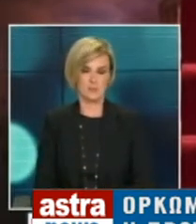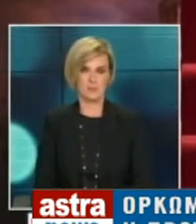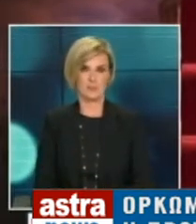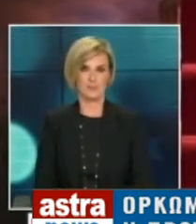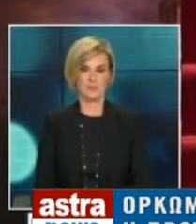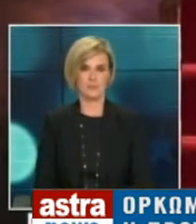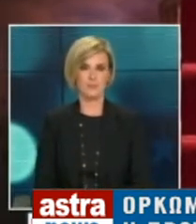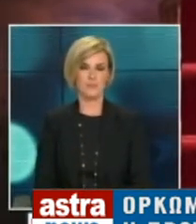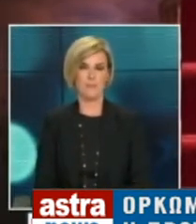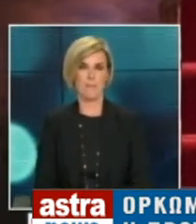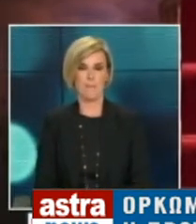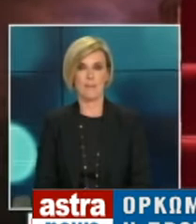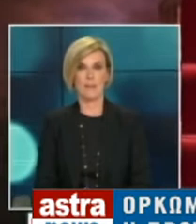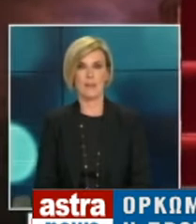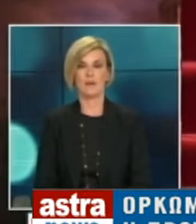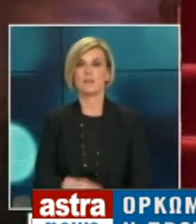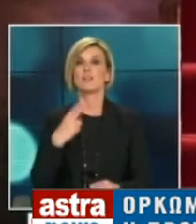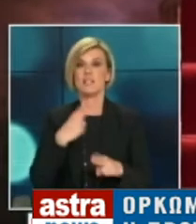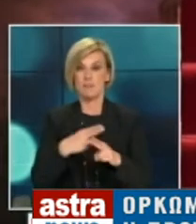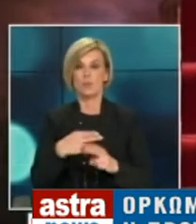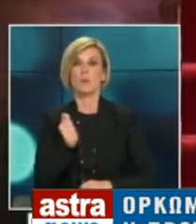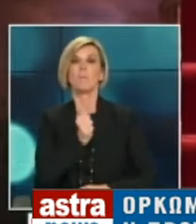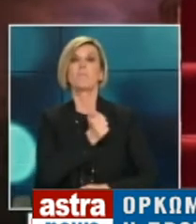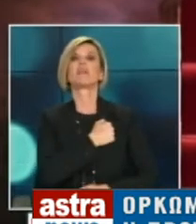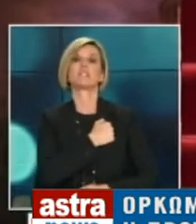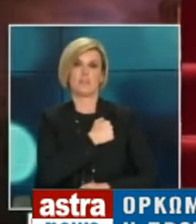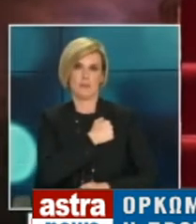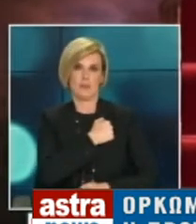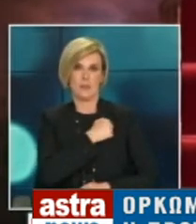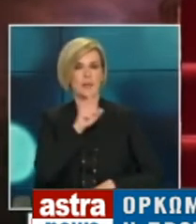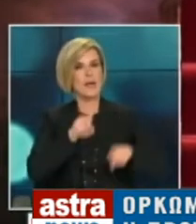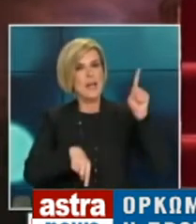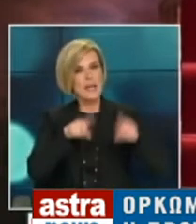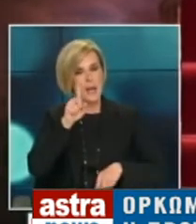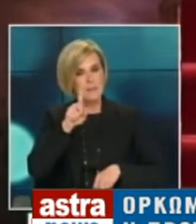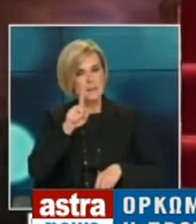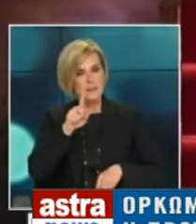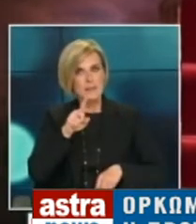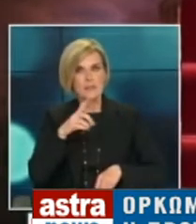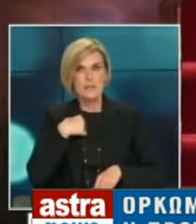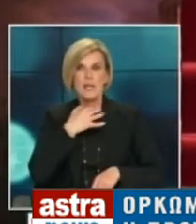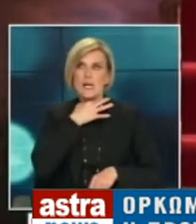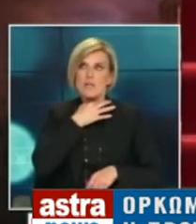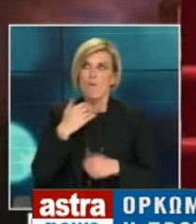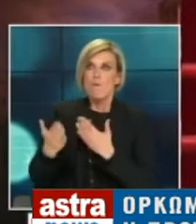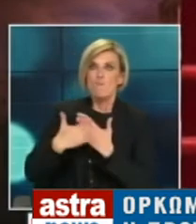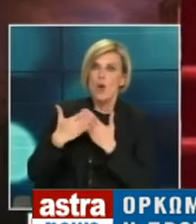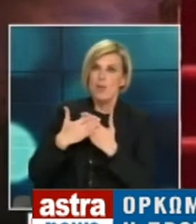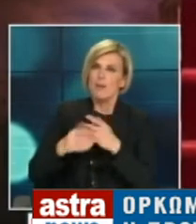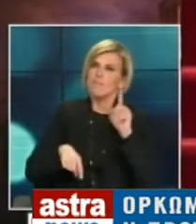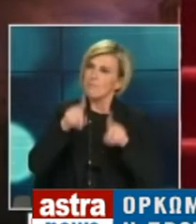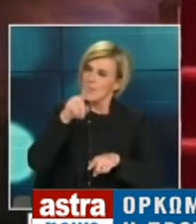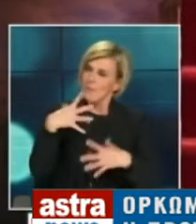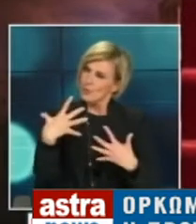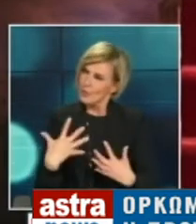Δεν υπάρχει τίποτα μπροστά σε αυτό που η πίστη μπορεί να κάνει. Κάποιες μέρες, όταν χρειάζεσαι μια χείρα βοηθείας, κάποιος θα είναι εκεί. Υπάρχουν